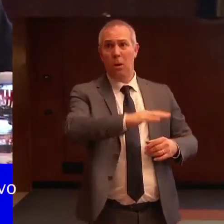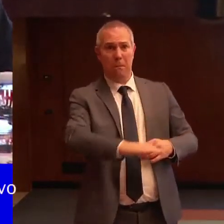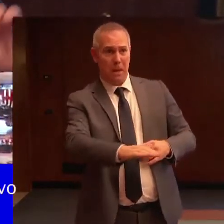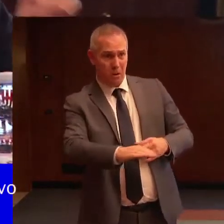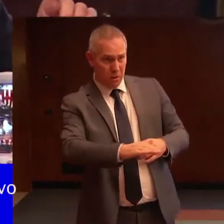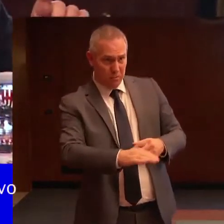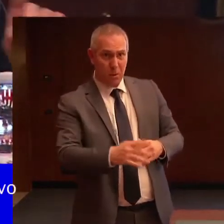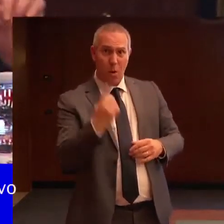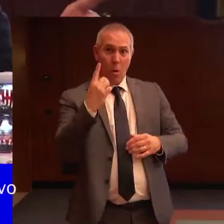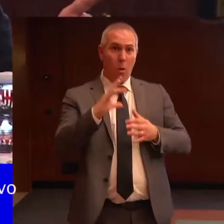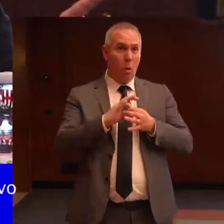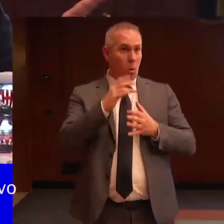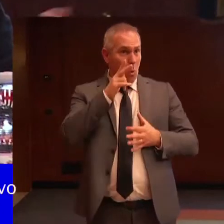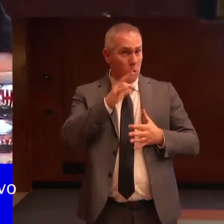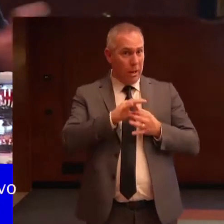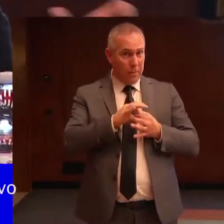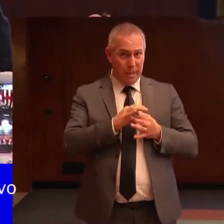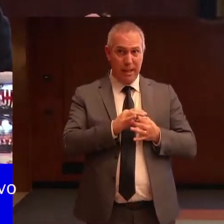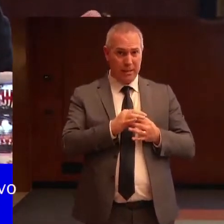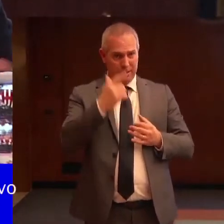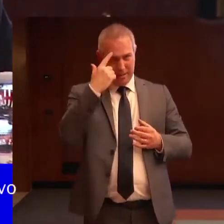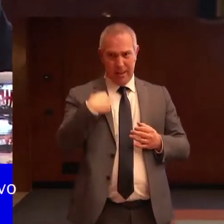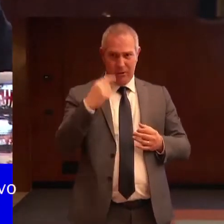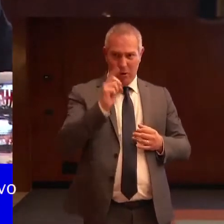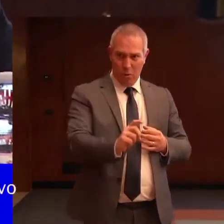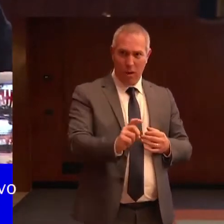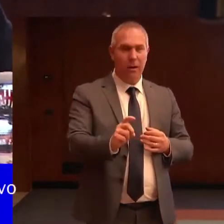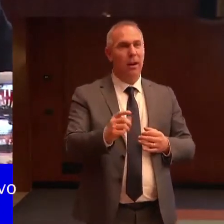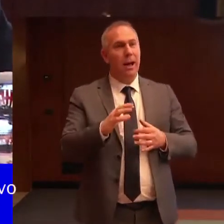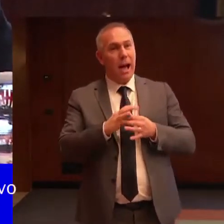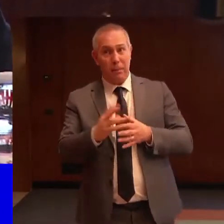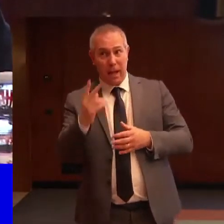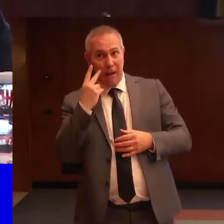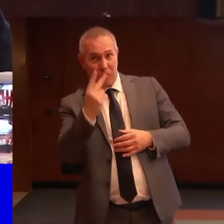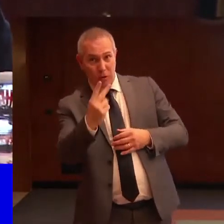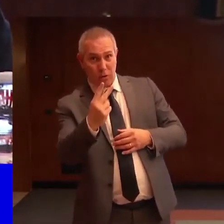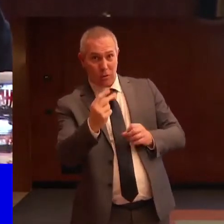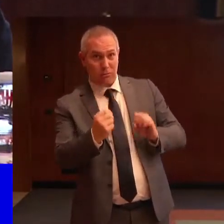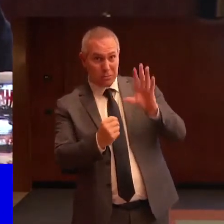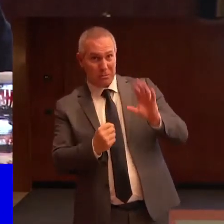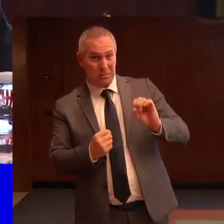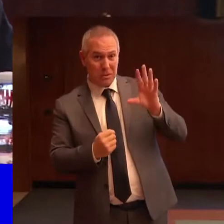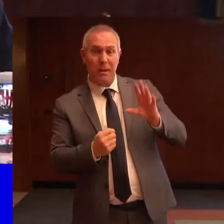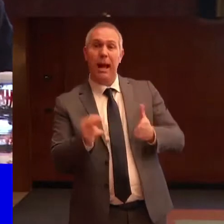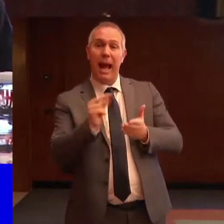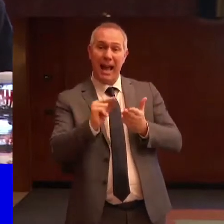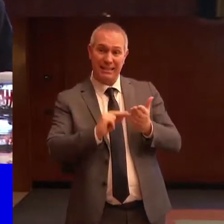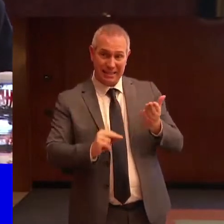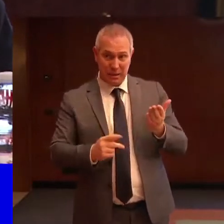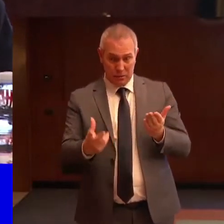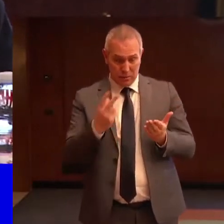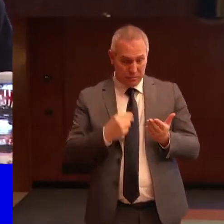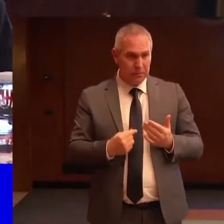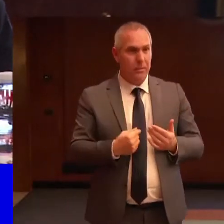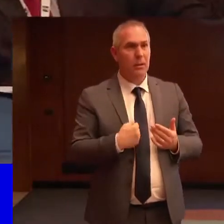qua ha visto la sera prima le prime due puntate e mi ha scritto questo: credo che sia interessante sapere che la